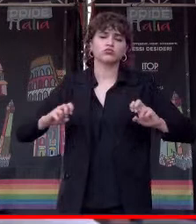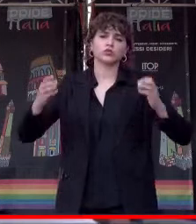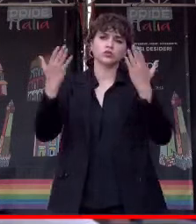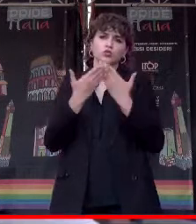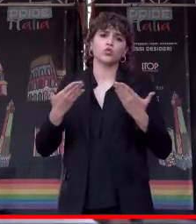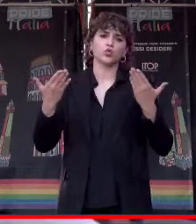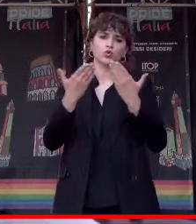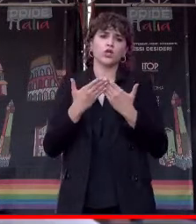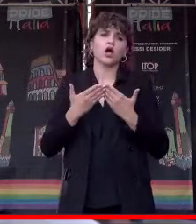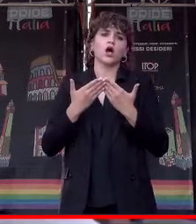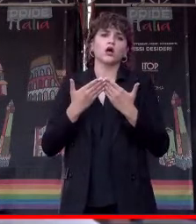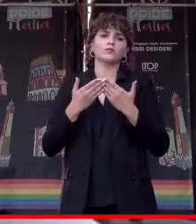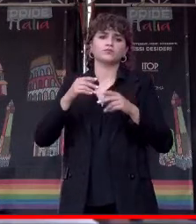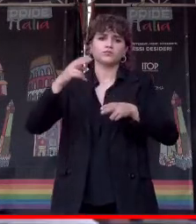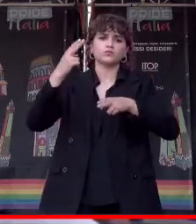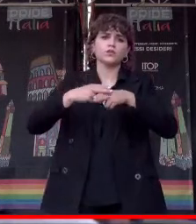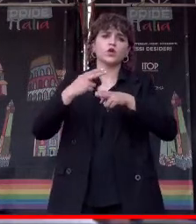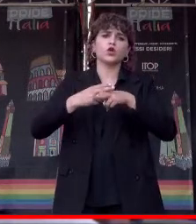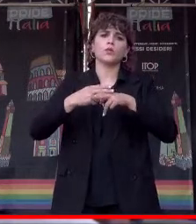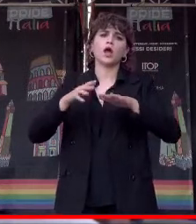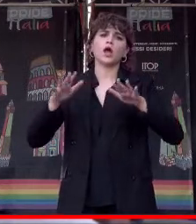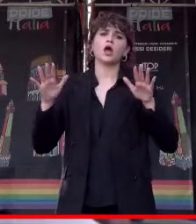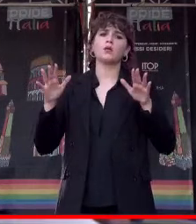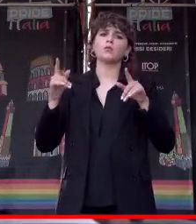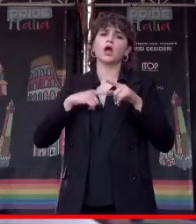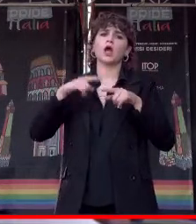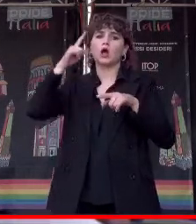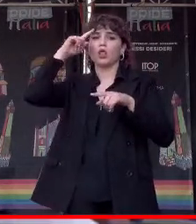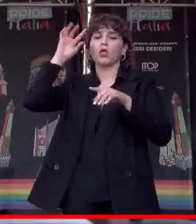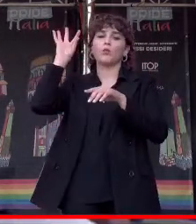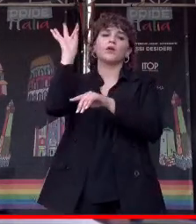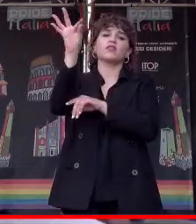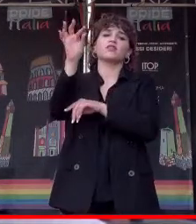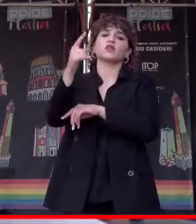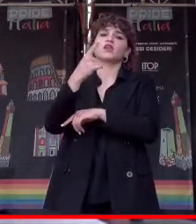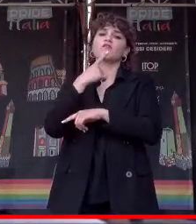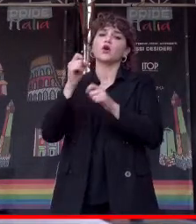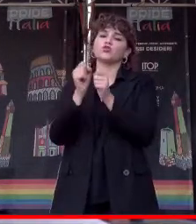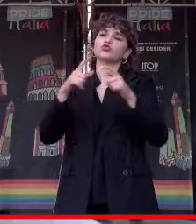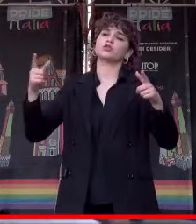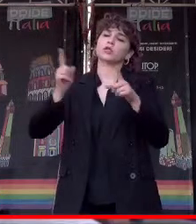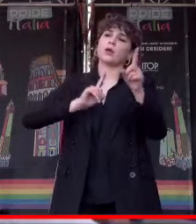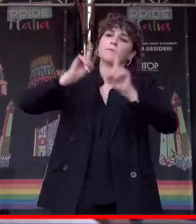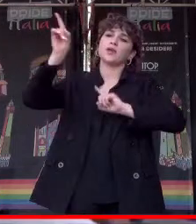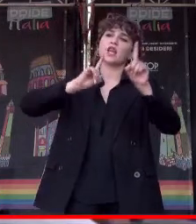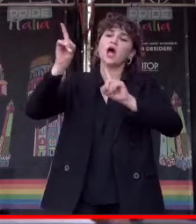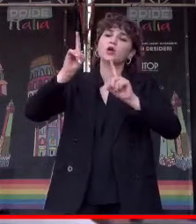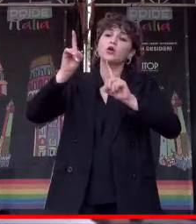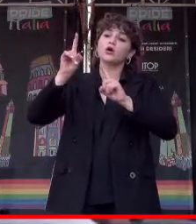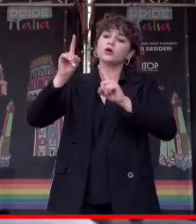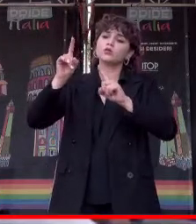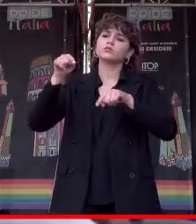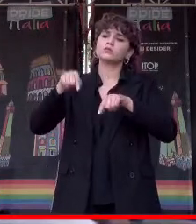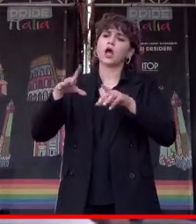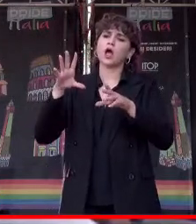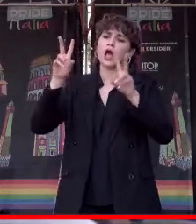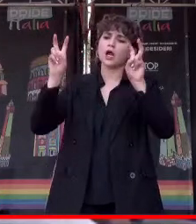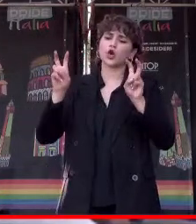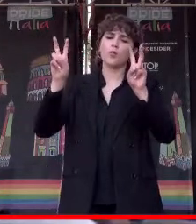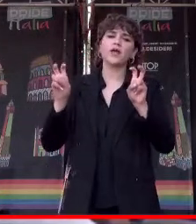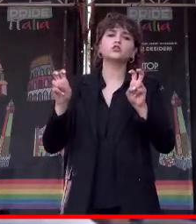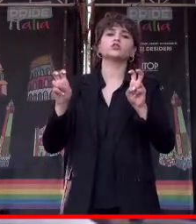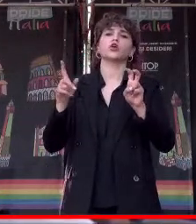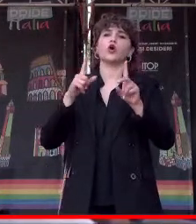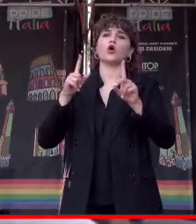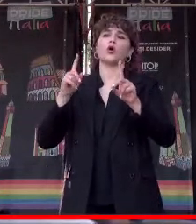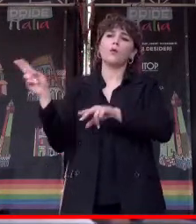Milano, quindi questo fa pensare molto. Quindi dove si parla dei bagni pubblici, un qualcosa che servirebbe, no? Quindi